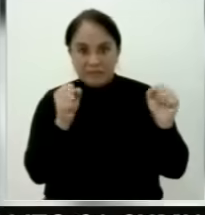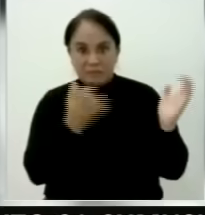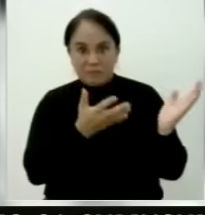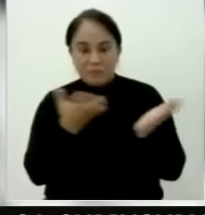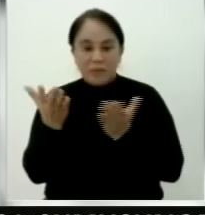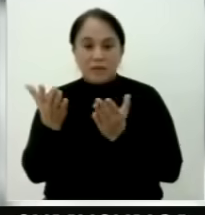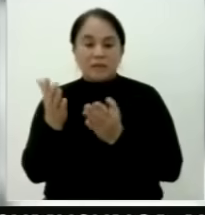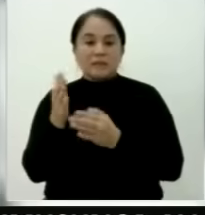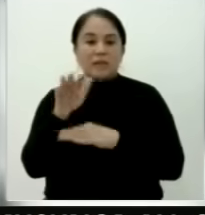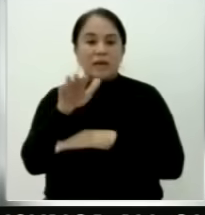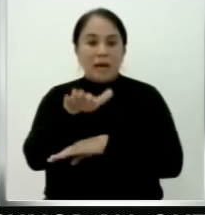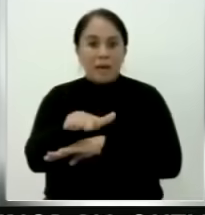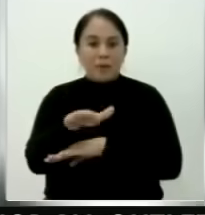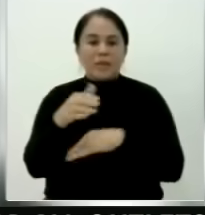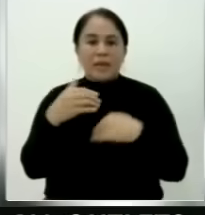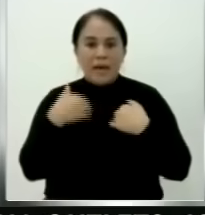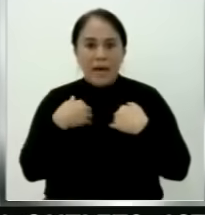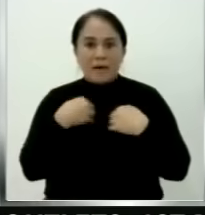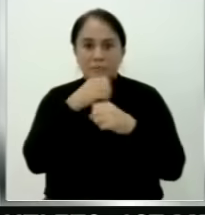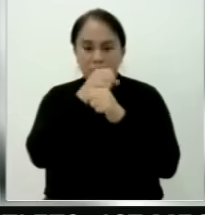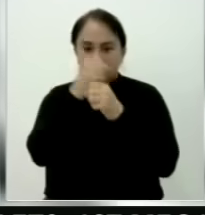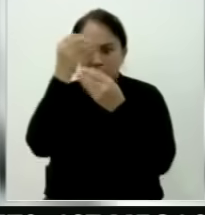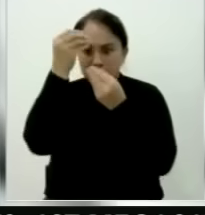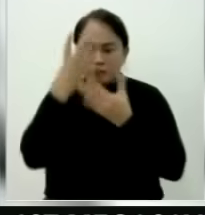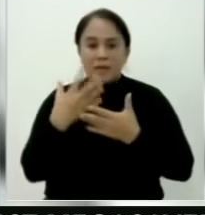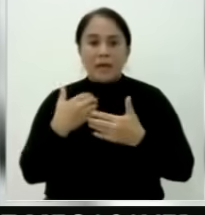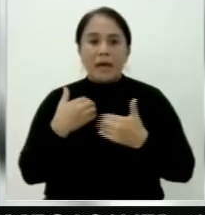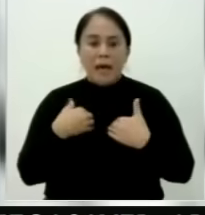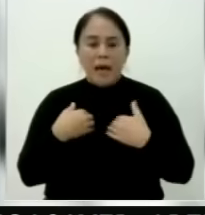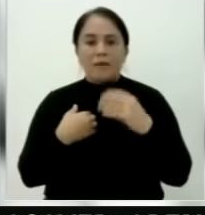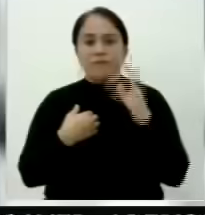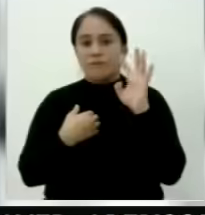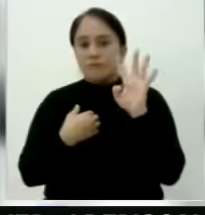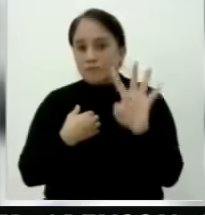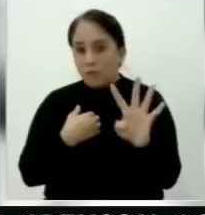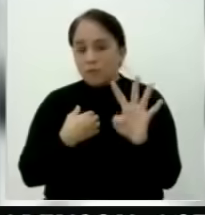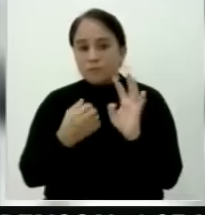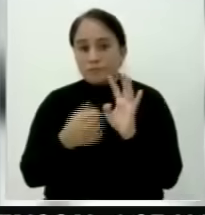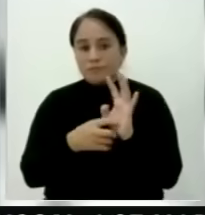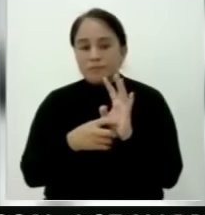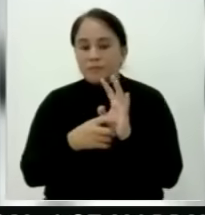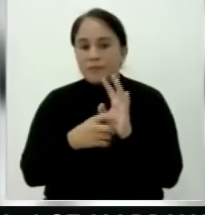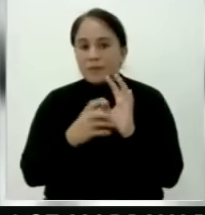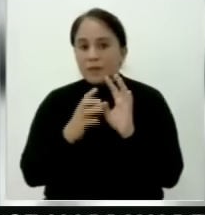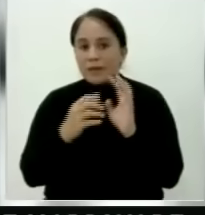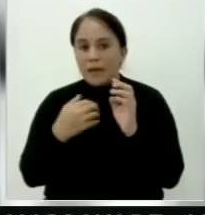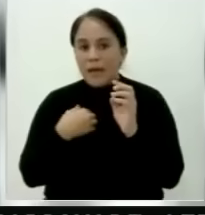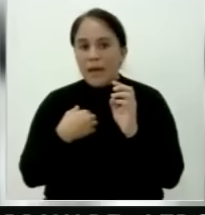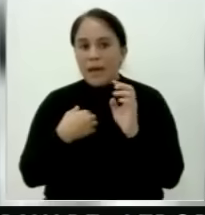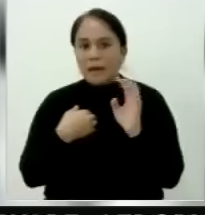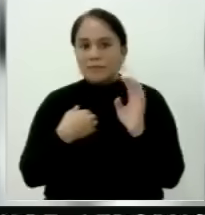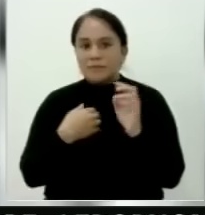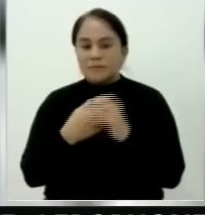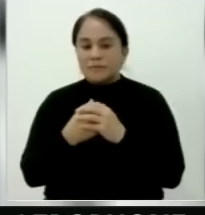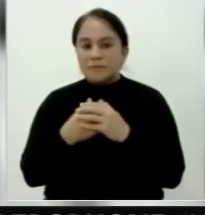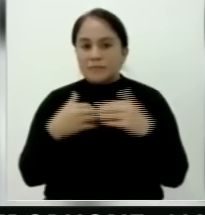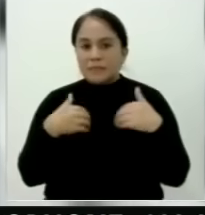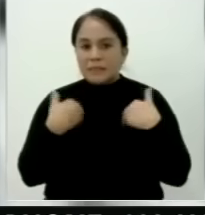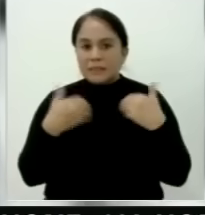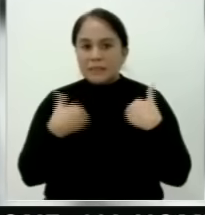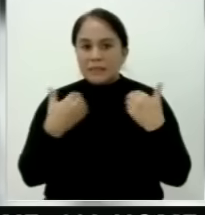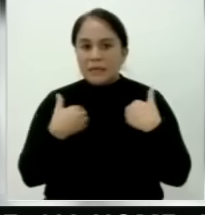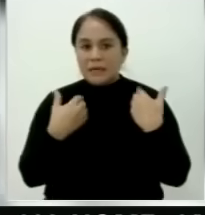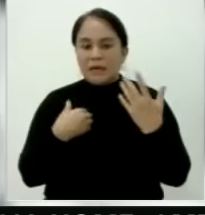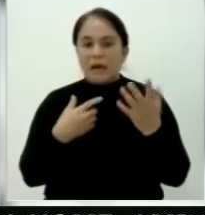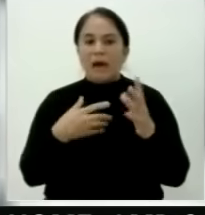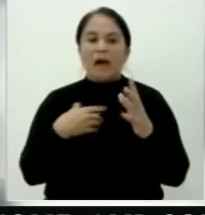Meron po tayong confidential informant na nagsabi na meron pong mga sa colloquial word natin ay binubugaw ng mga